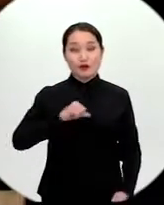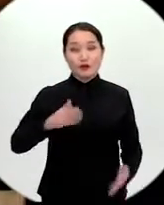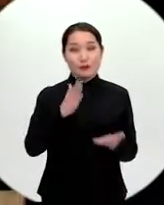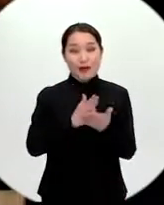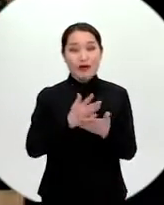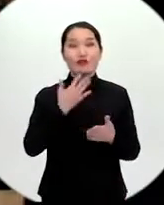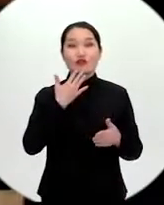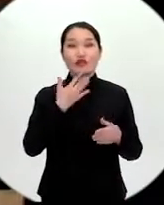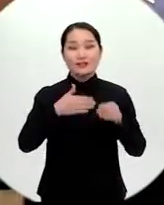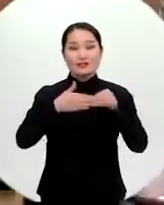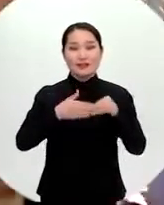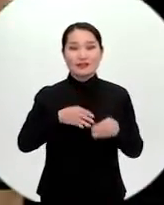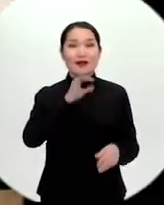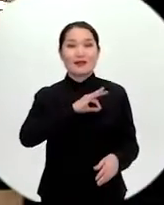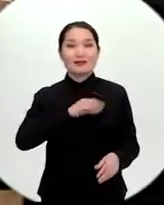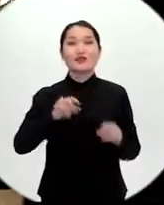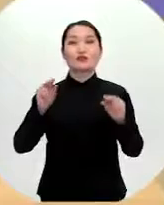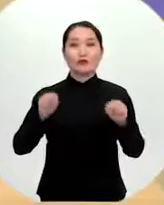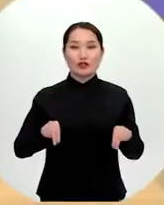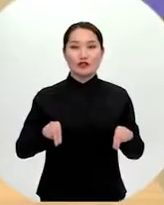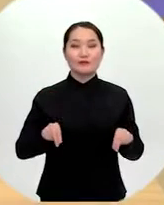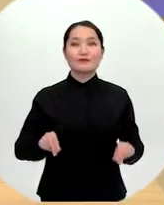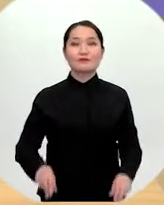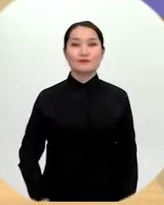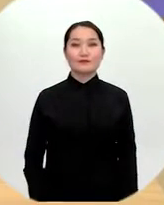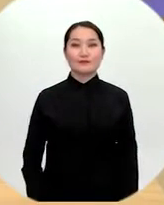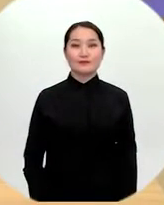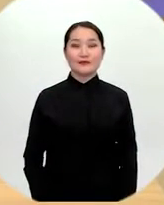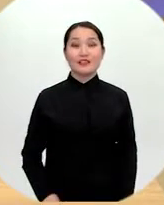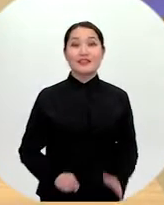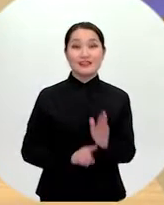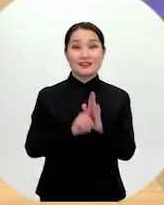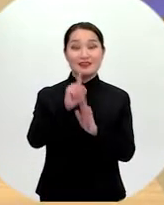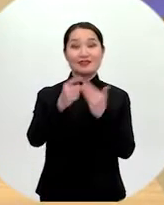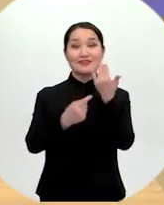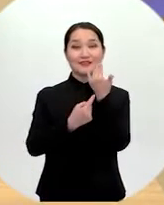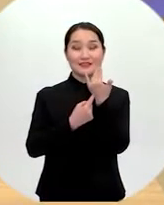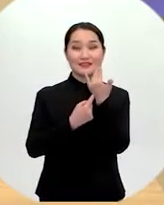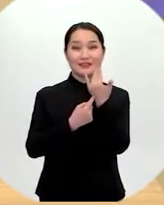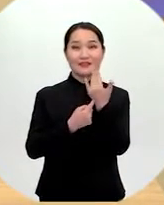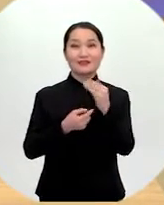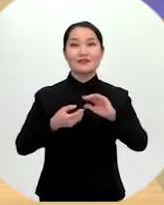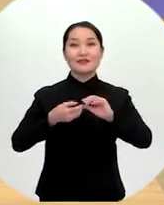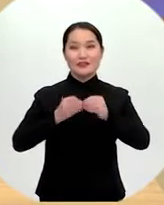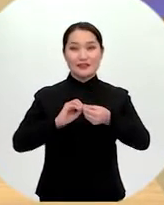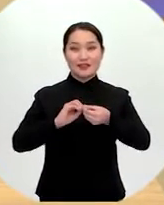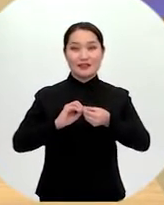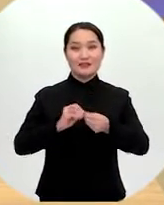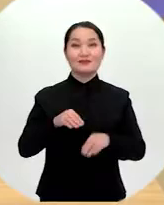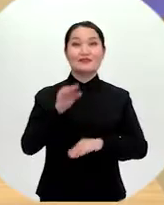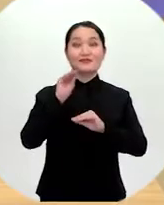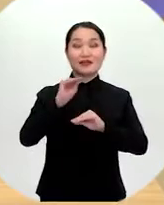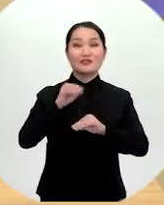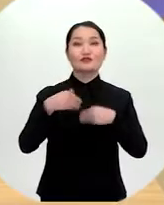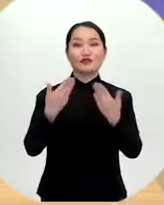байгаа одоо цаасаа ашиглаж болно. За хамгийн ихний одоо цэцгийг багш нь яаж хийх вэ гэдгийг